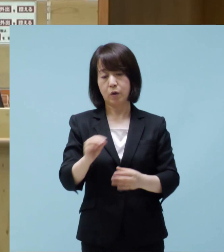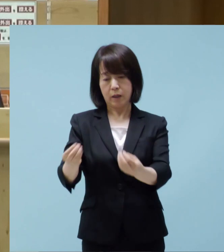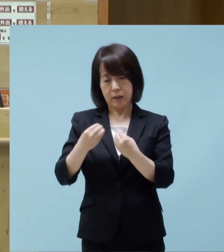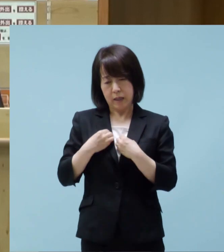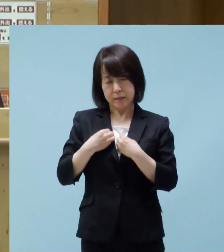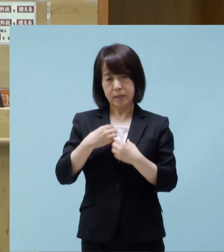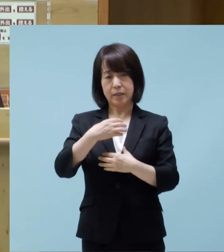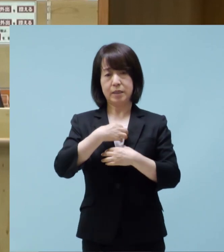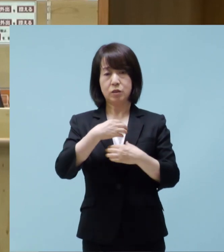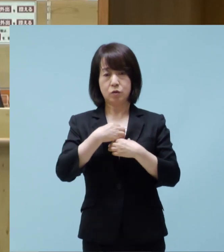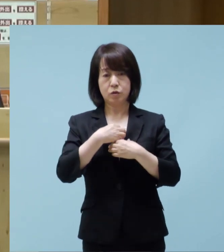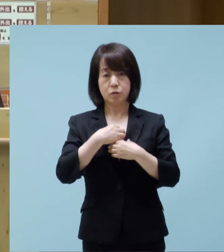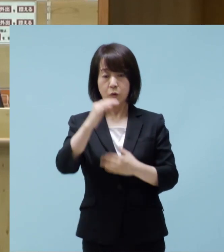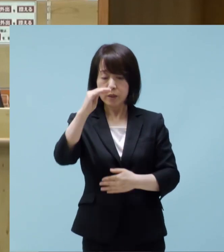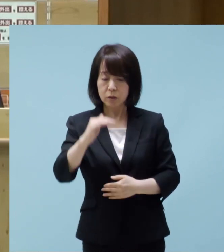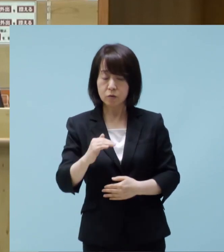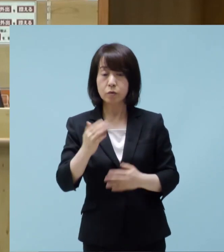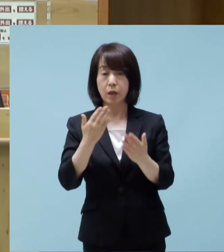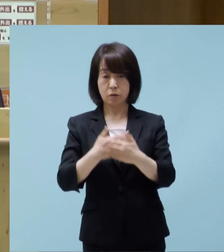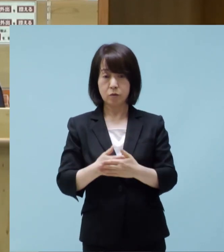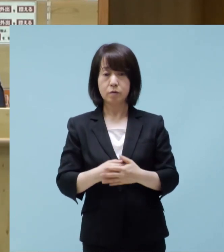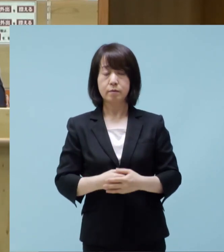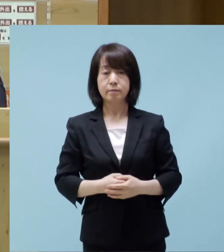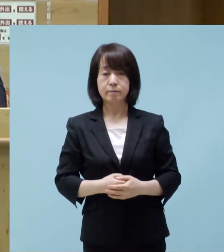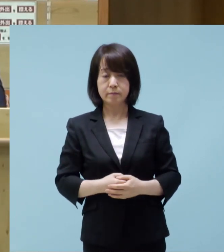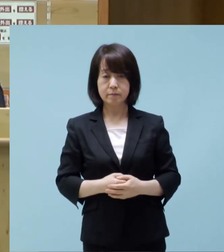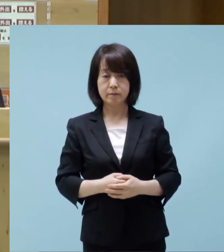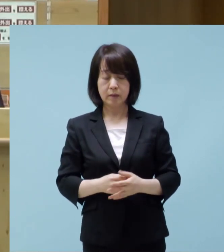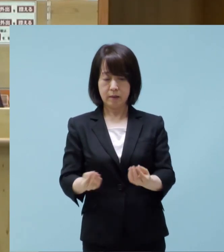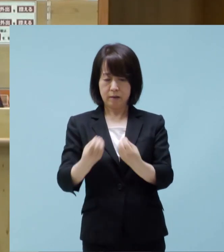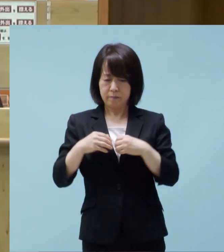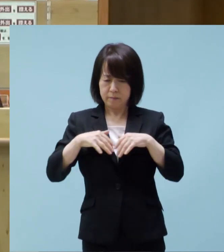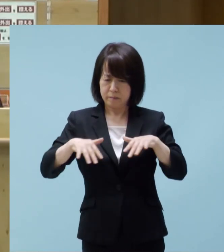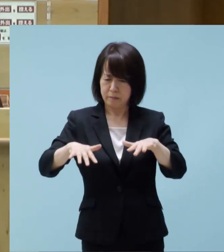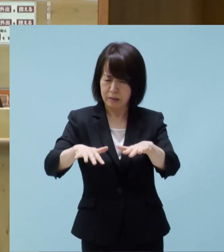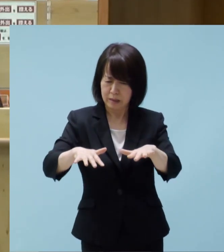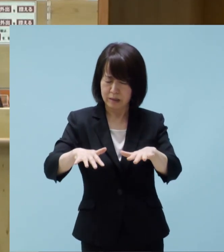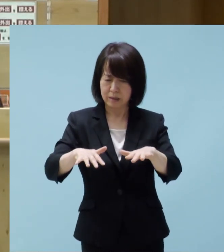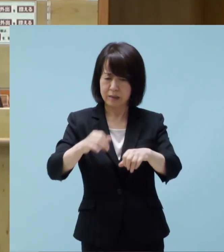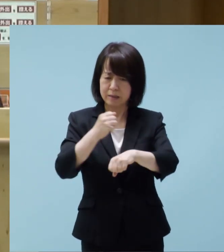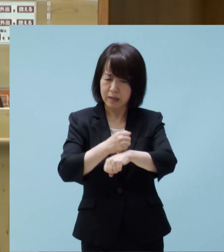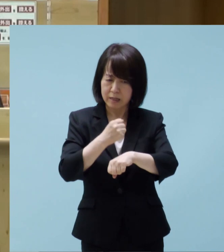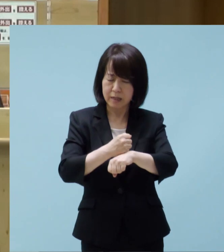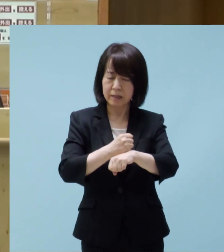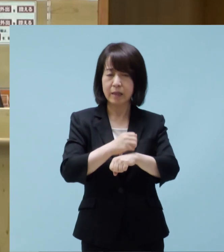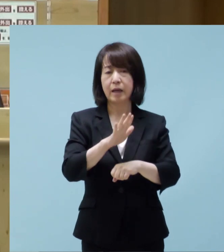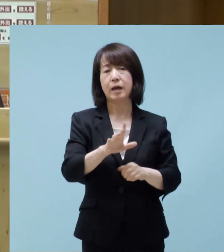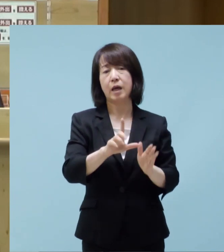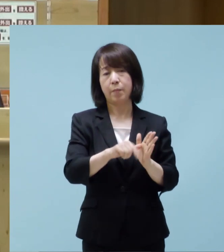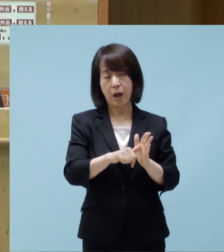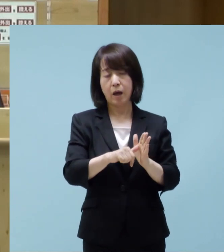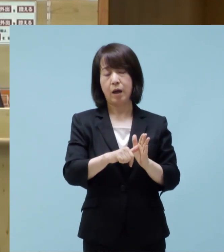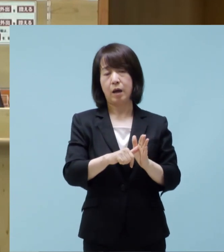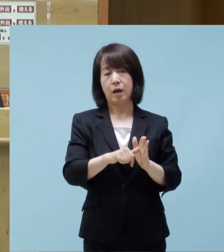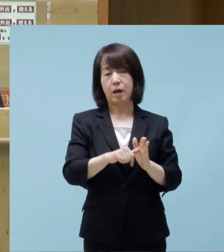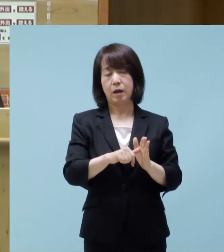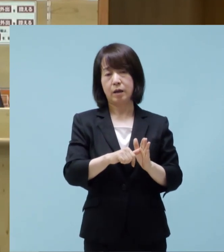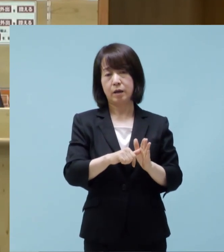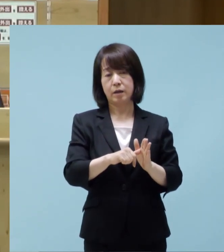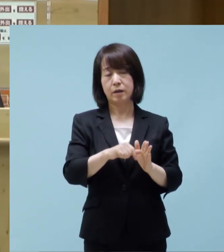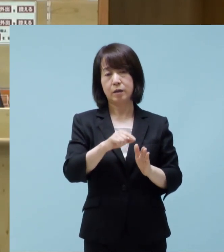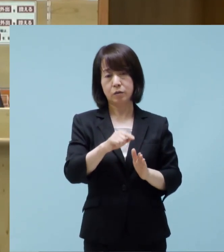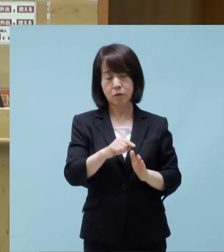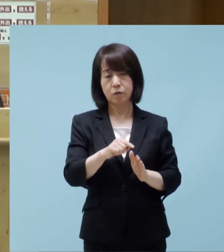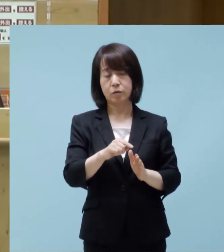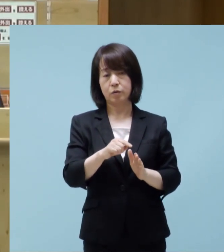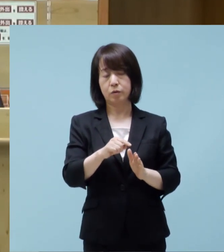ると思います。で、感染状況が厳しければ厳しいほどですね、そういった意味では、そういった機会が少ない方